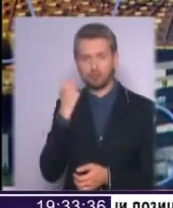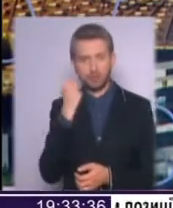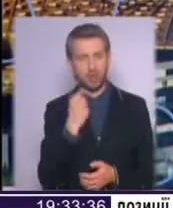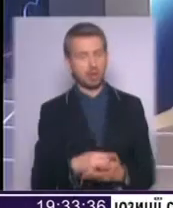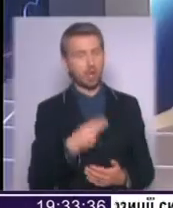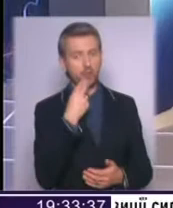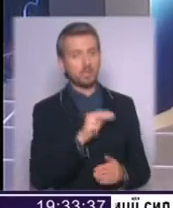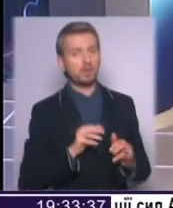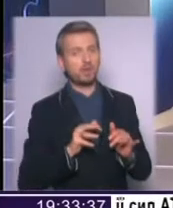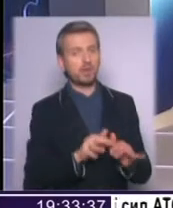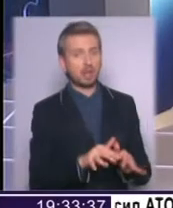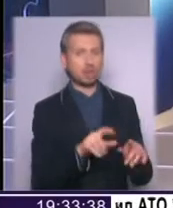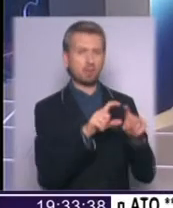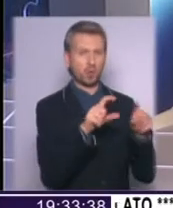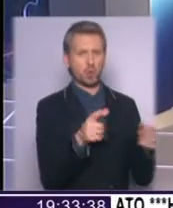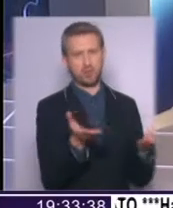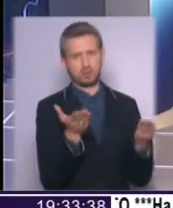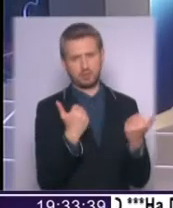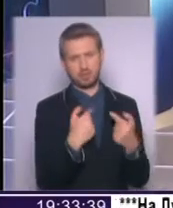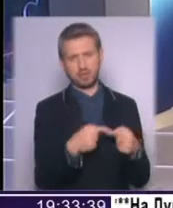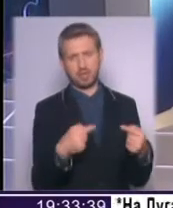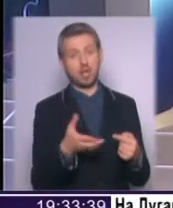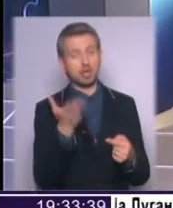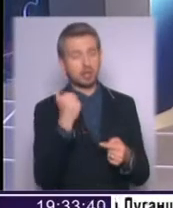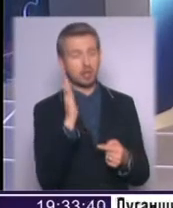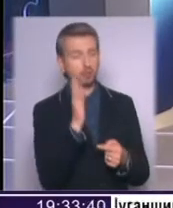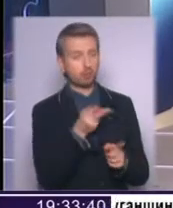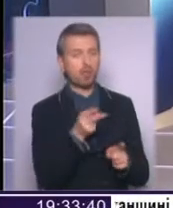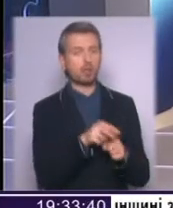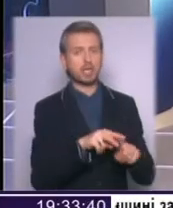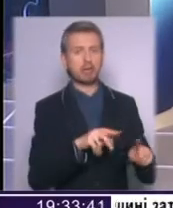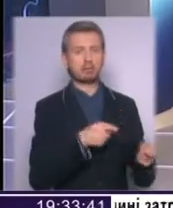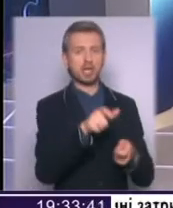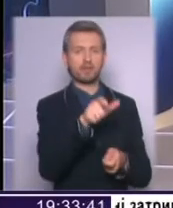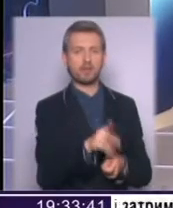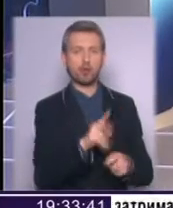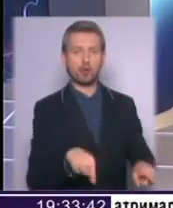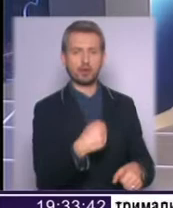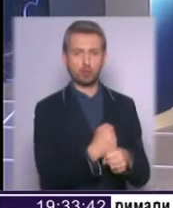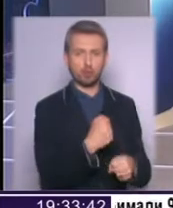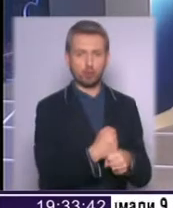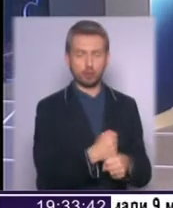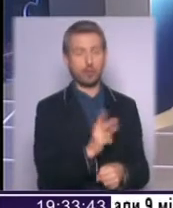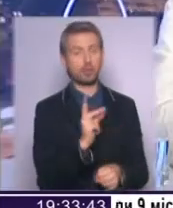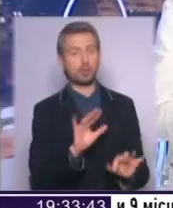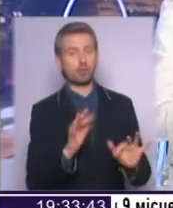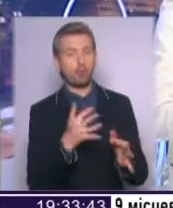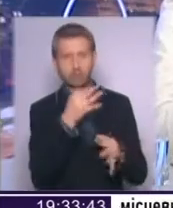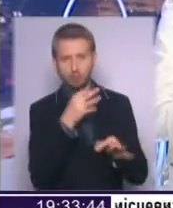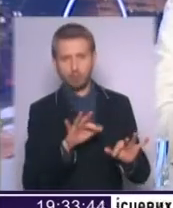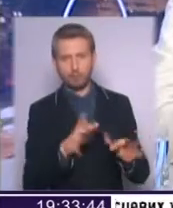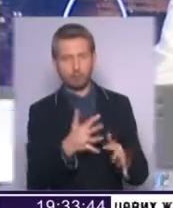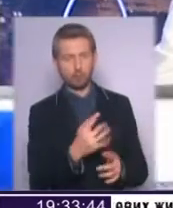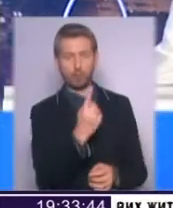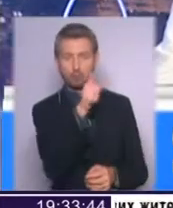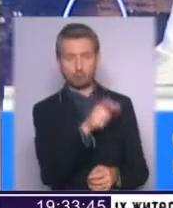Діяльності, значить, бюро і так далі. Давайте будемо покладати на керівника, який його організує. Другий момент, що в будь-якому випадку одноособово це не